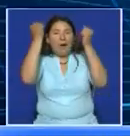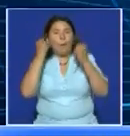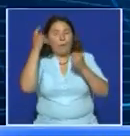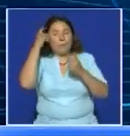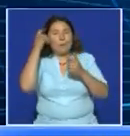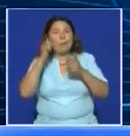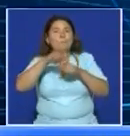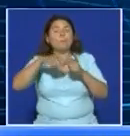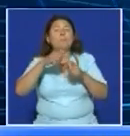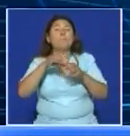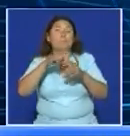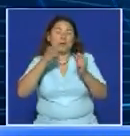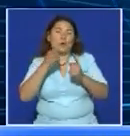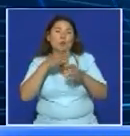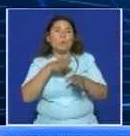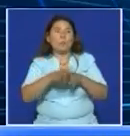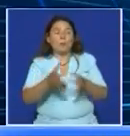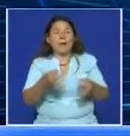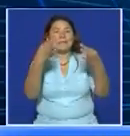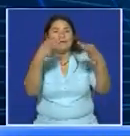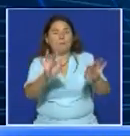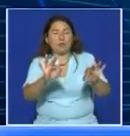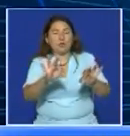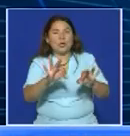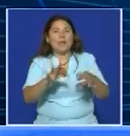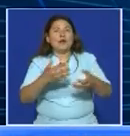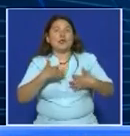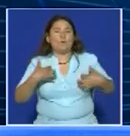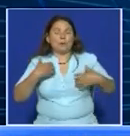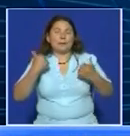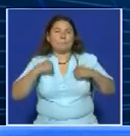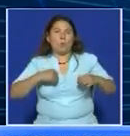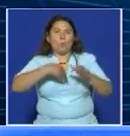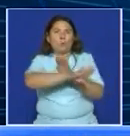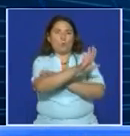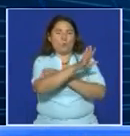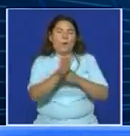был надет мешок. После счастливого освобождения животное спокойно ушло в степь.